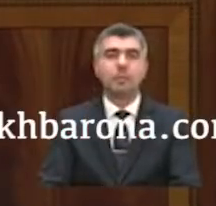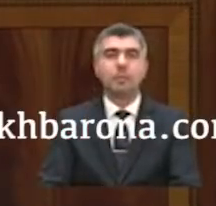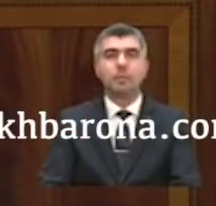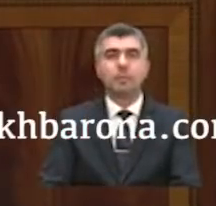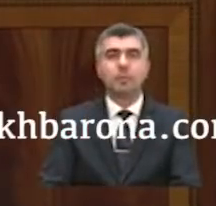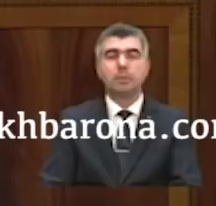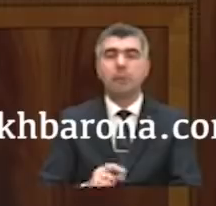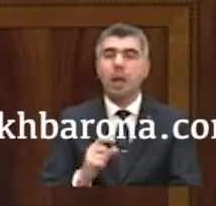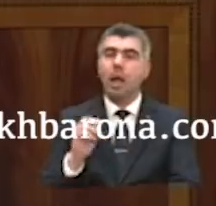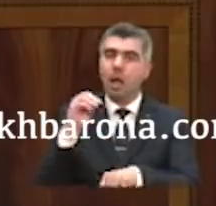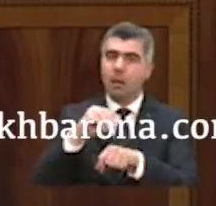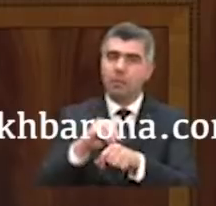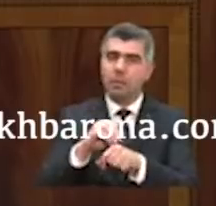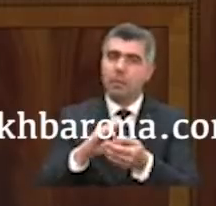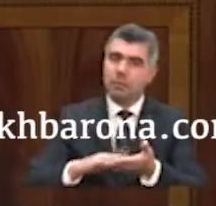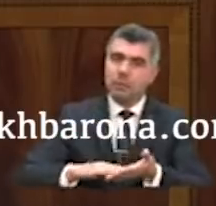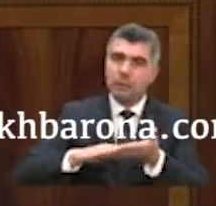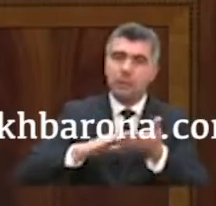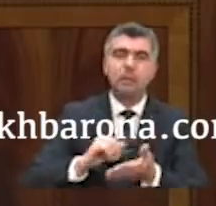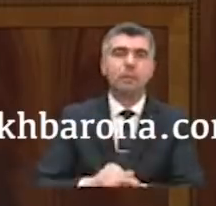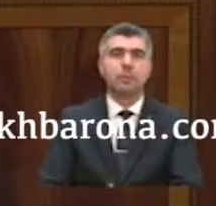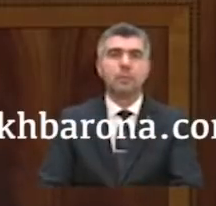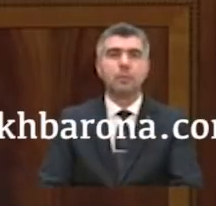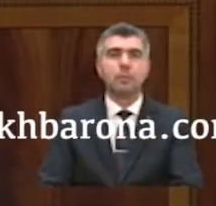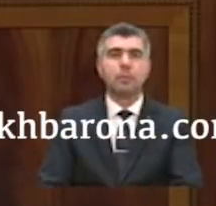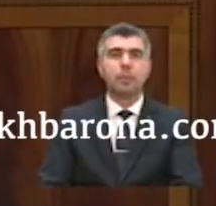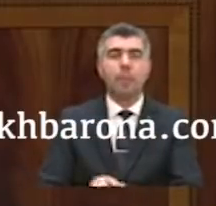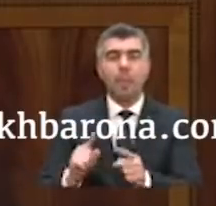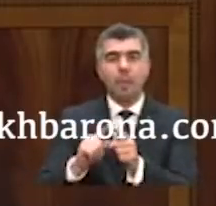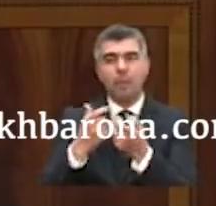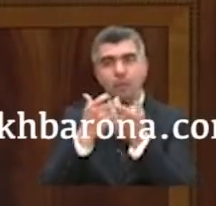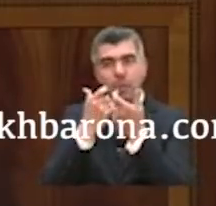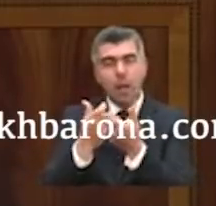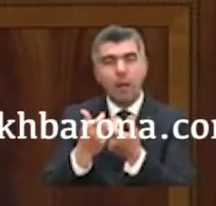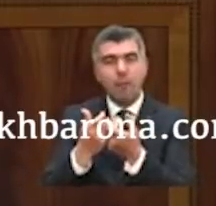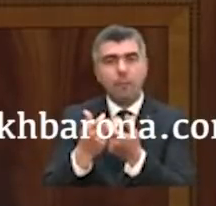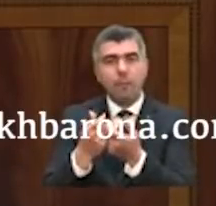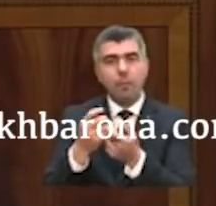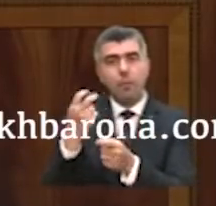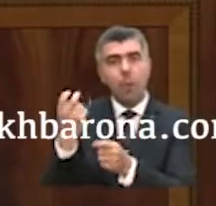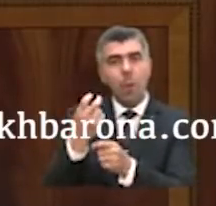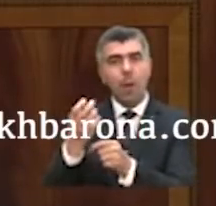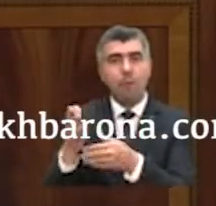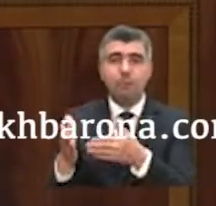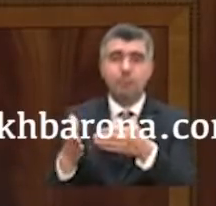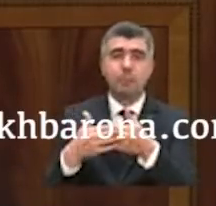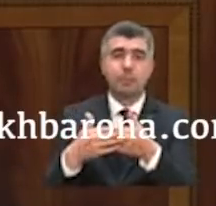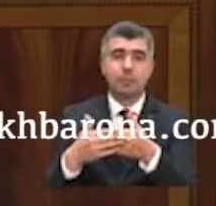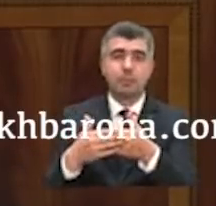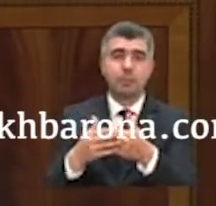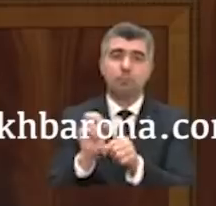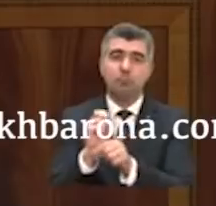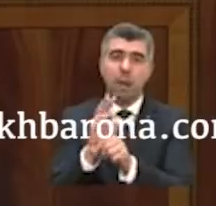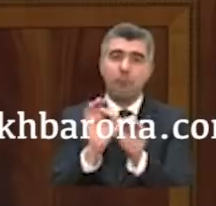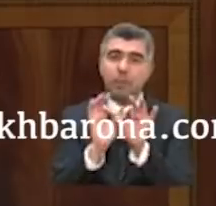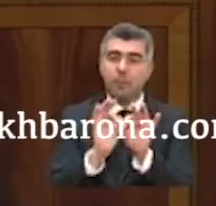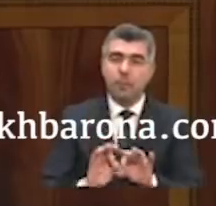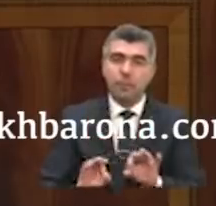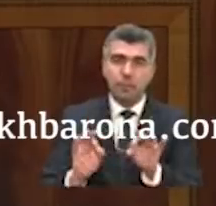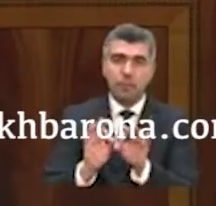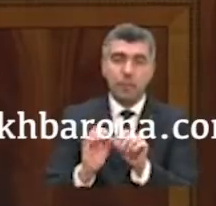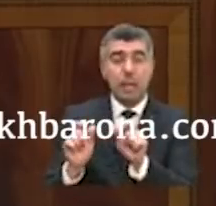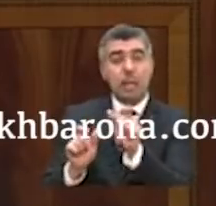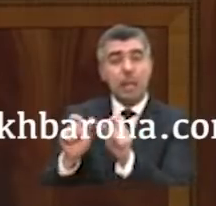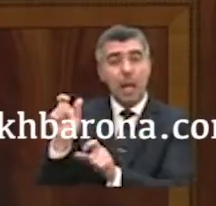السياحه كذلك، جينا لقينا السياحه مسدوده، تفتحات السياحه خصهم هذوك الناس